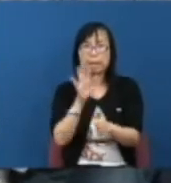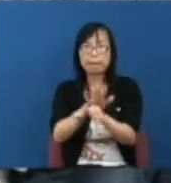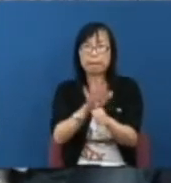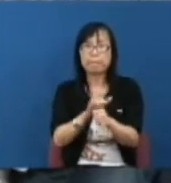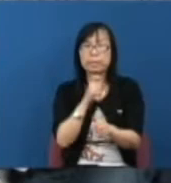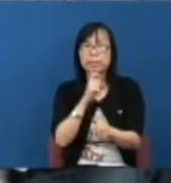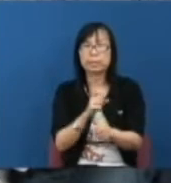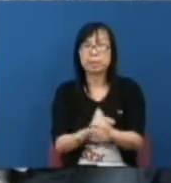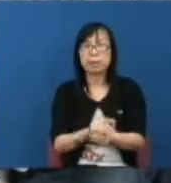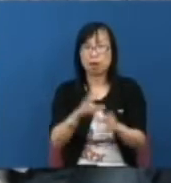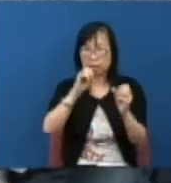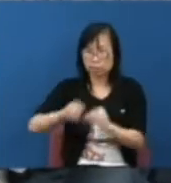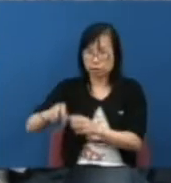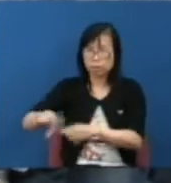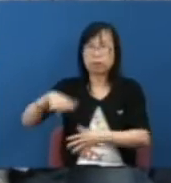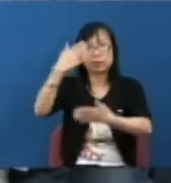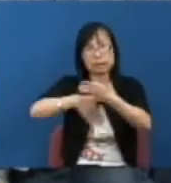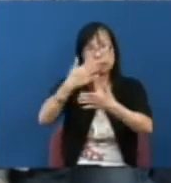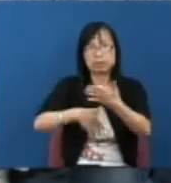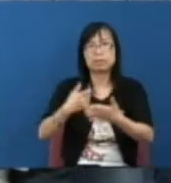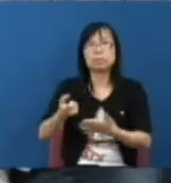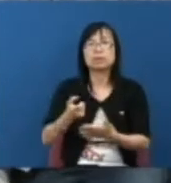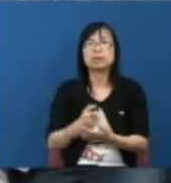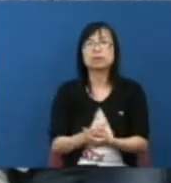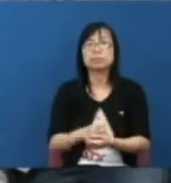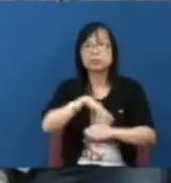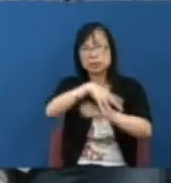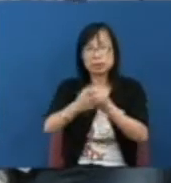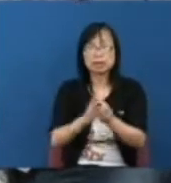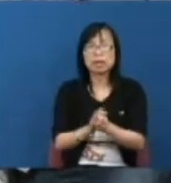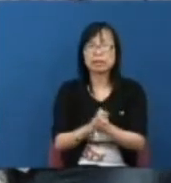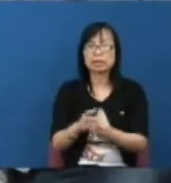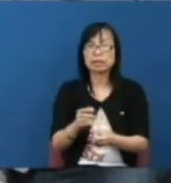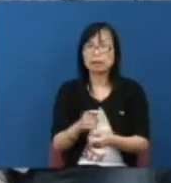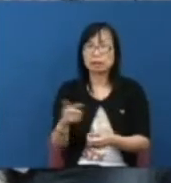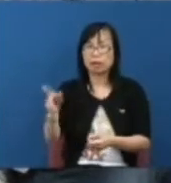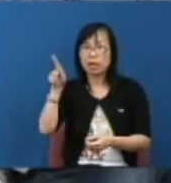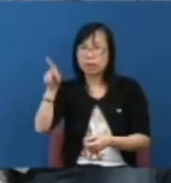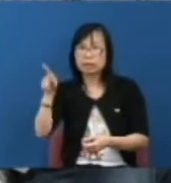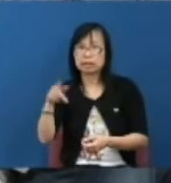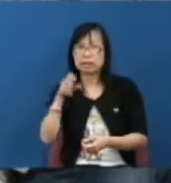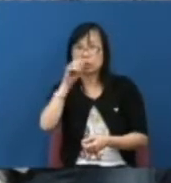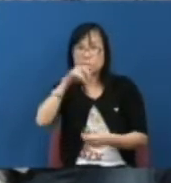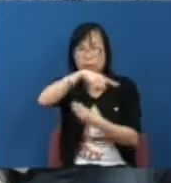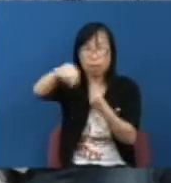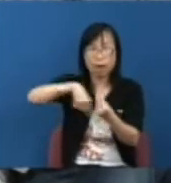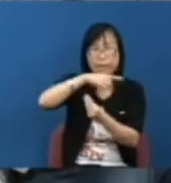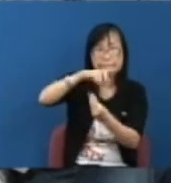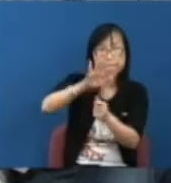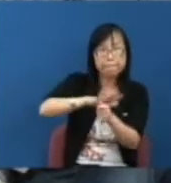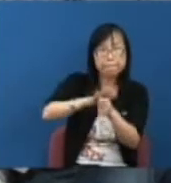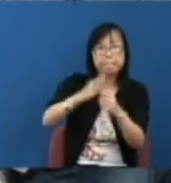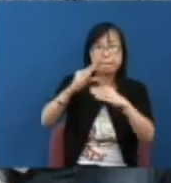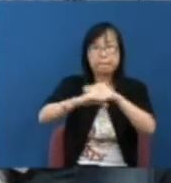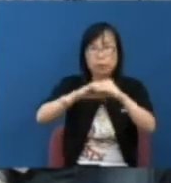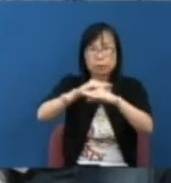係廢物利用減少啲垃圾咯，世界成個地球。 其實早前啊 ，Keith 你講呢個環保磚咧，就政